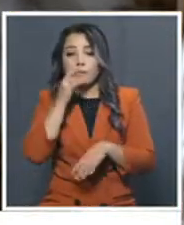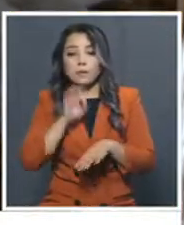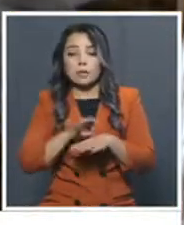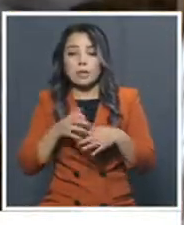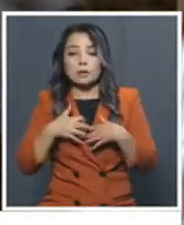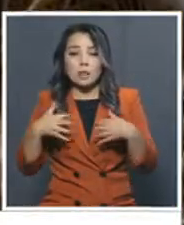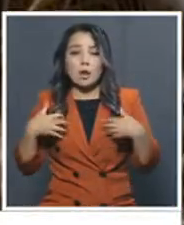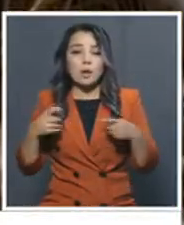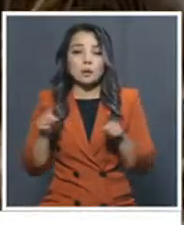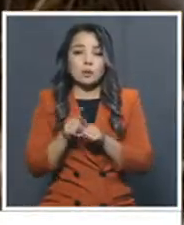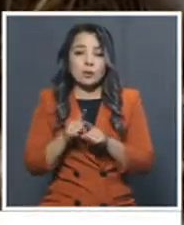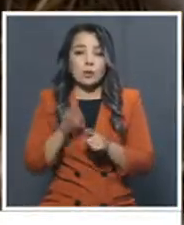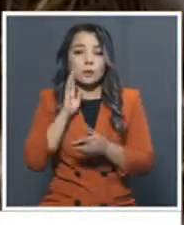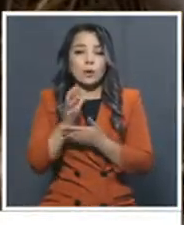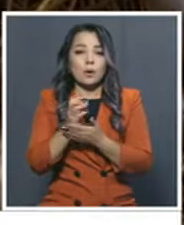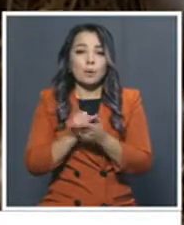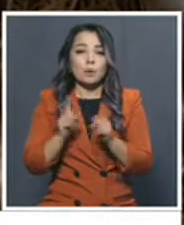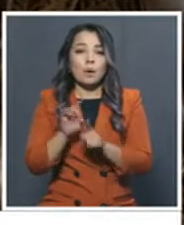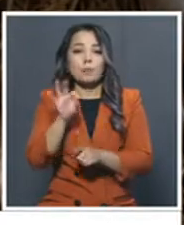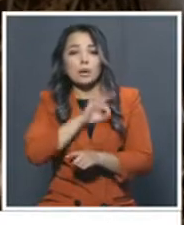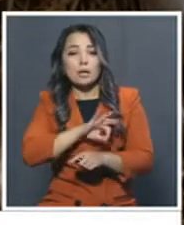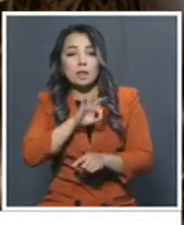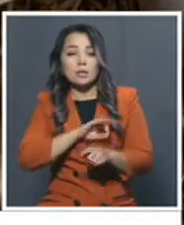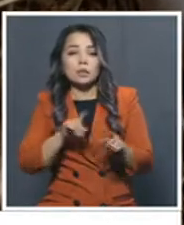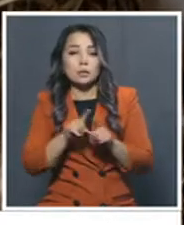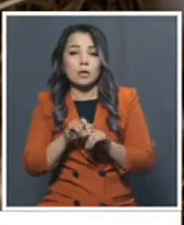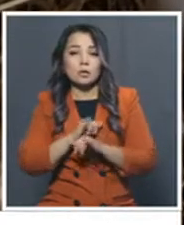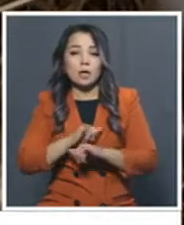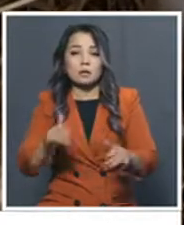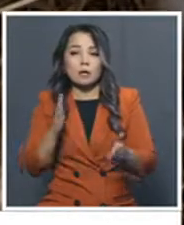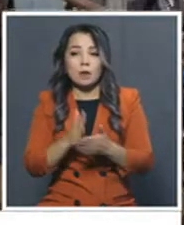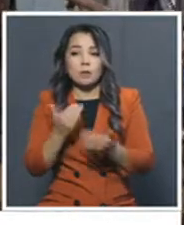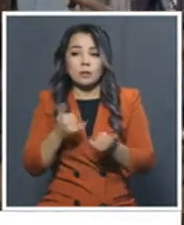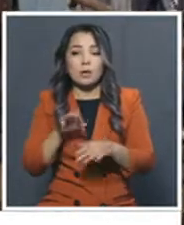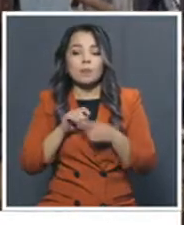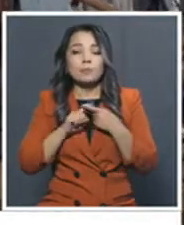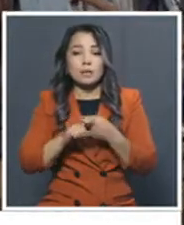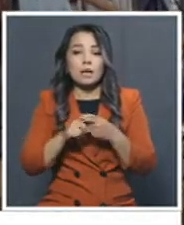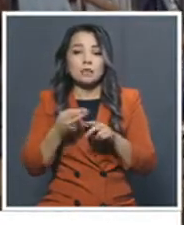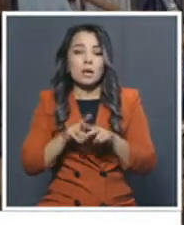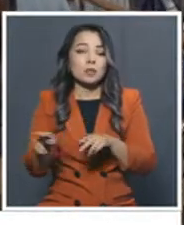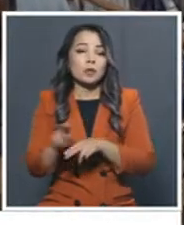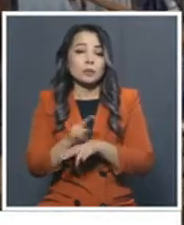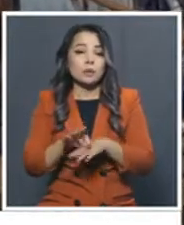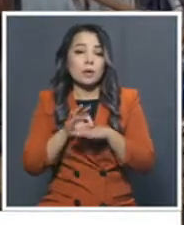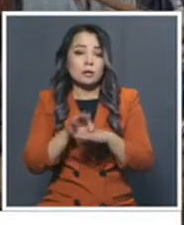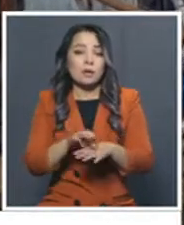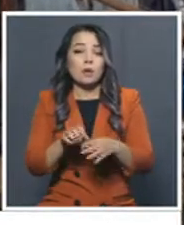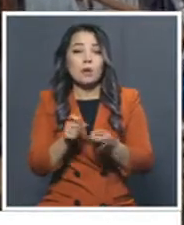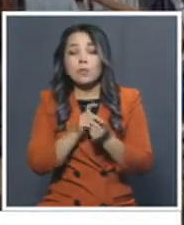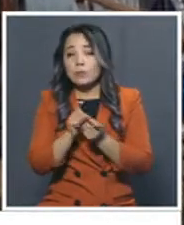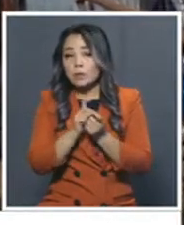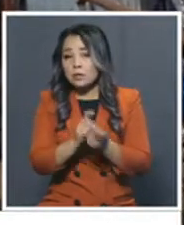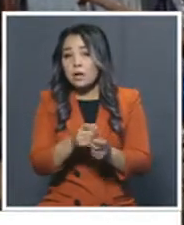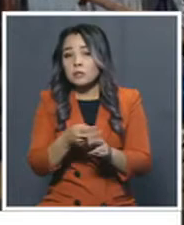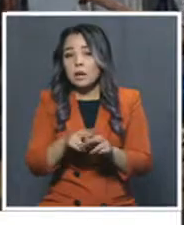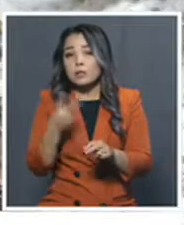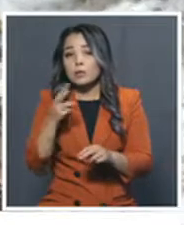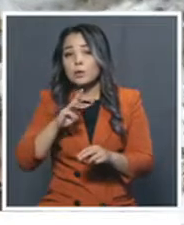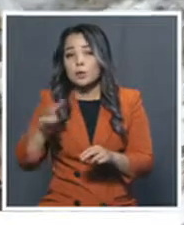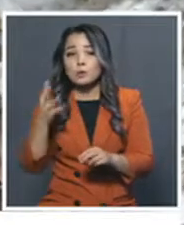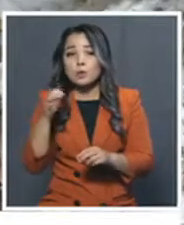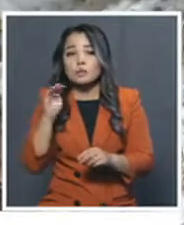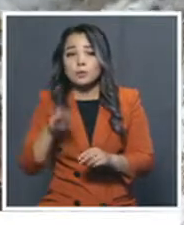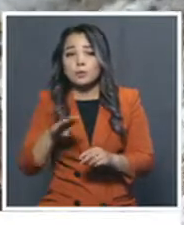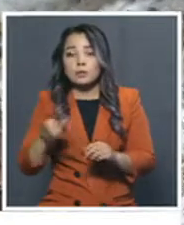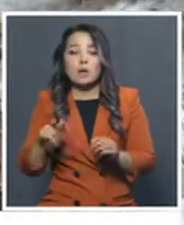құстарының ортақ су қоймаларын пайдалану арқылы тараған. Бүгінде індетпен күреске республикалық қордан 2 миллион 400 мыңдай доза вакцина